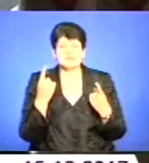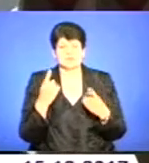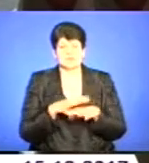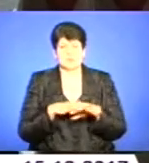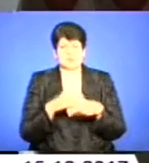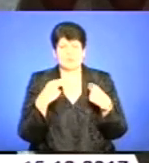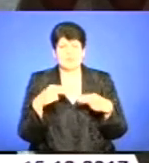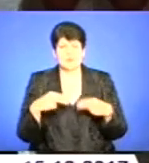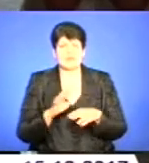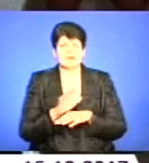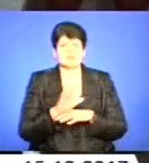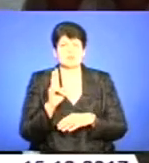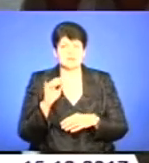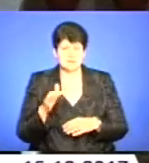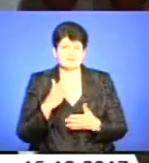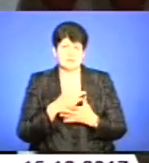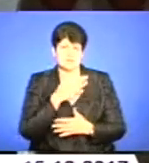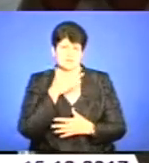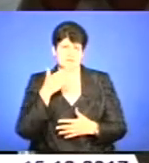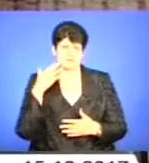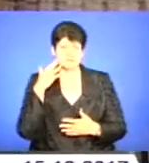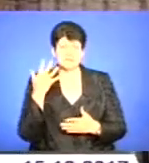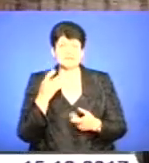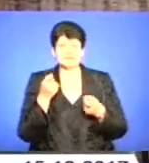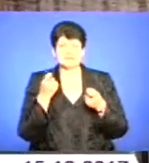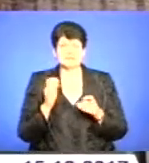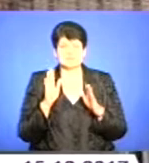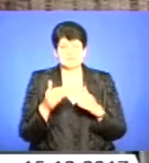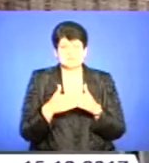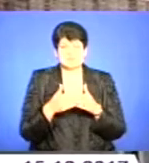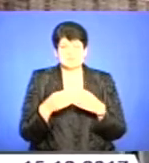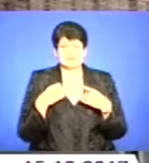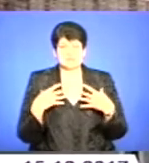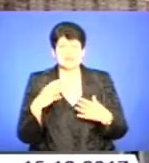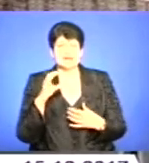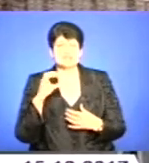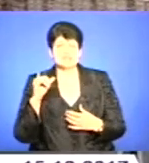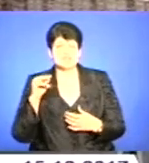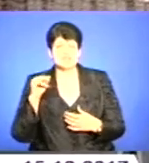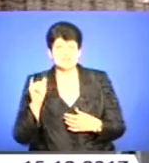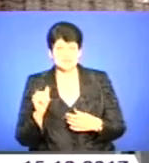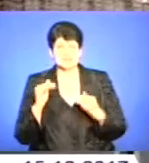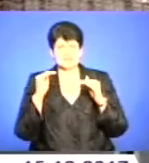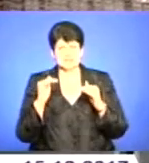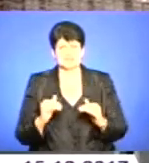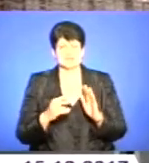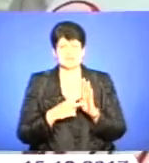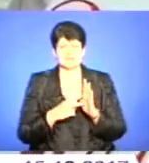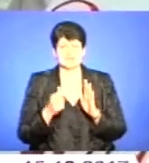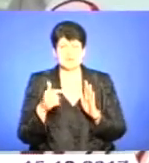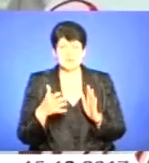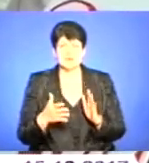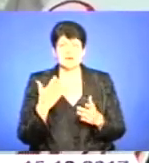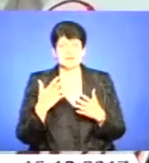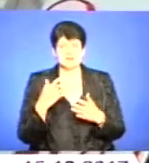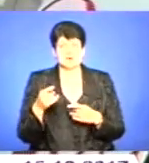виробників цього продукту в країні є з надлишком. Здешевшення почнеться перед святами, а вже у січні вартість знизиться на 7 гривень. Однак тернополяни